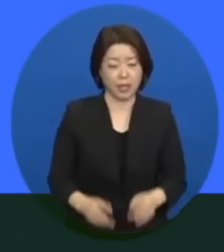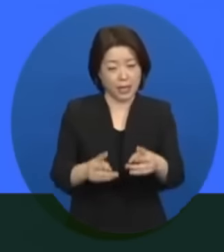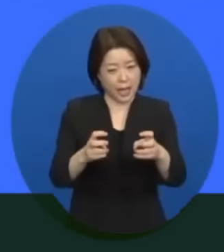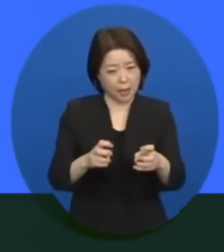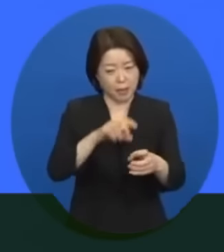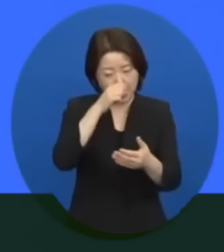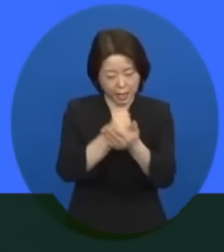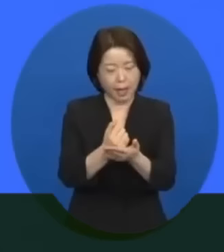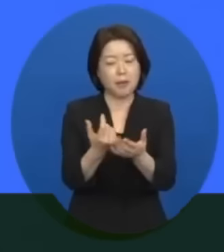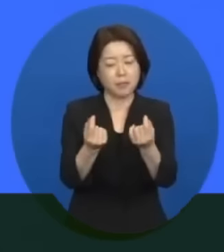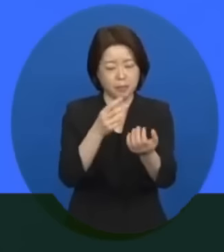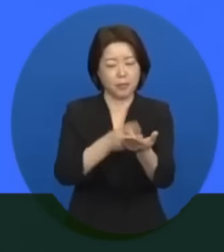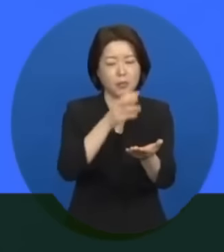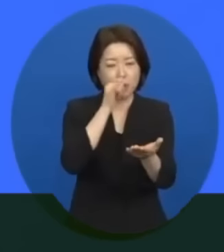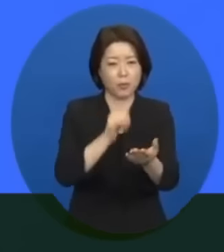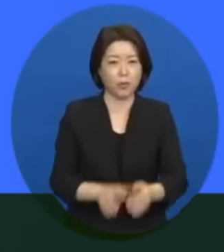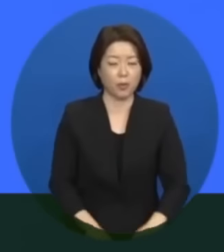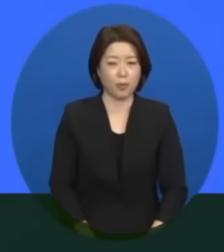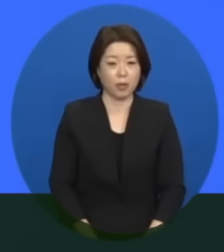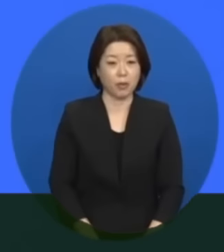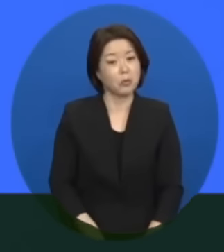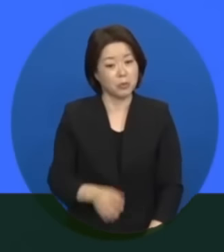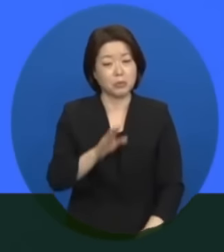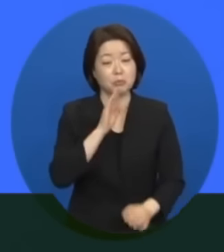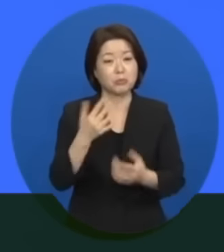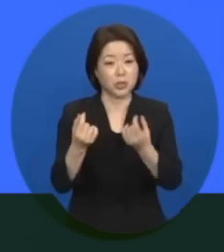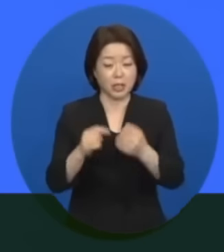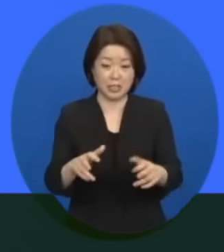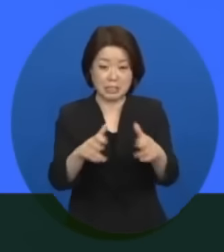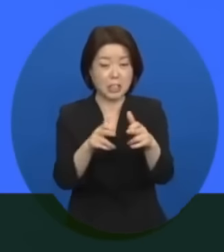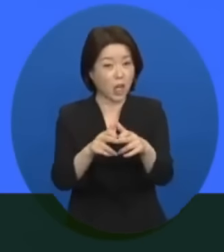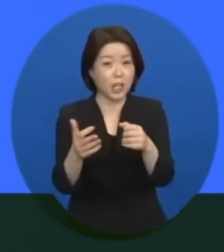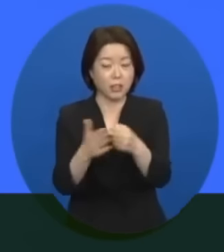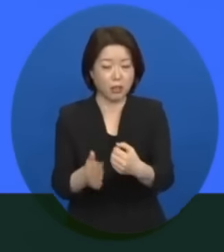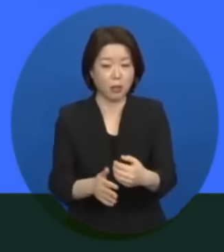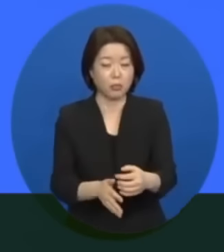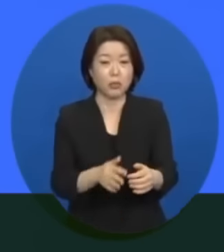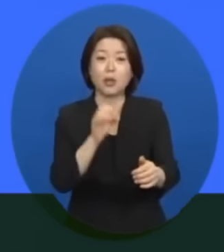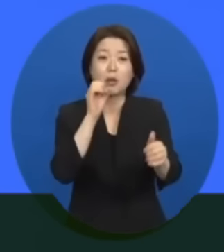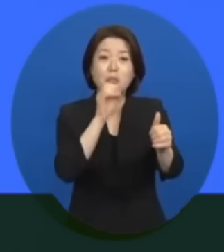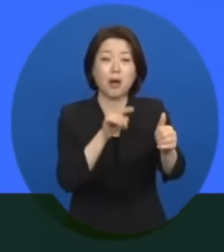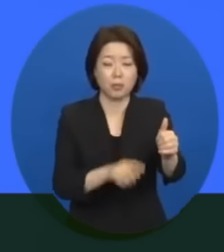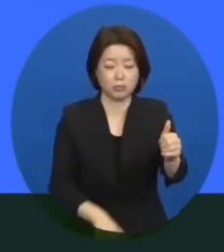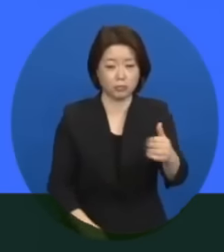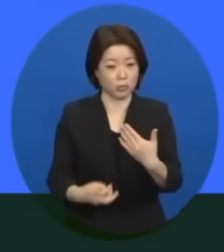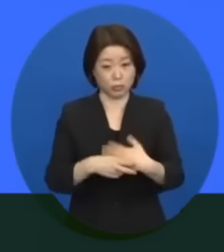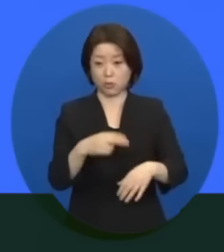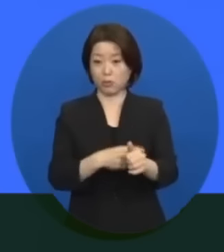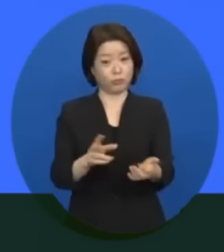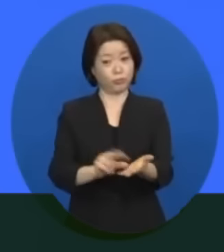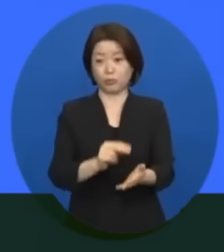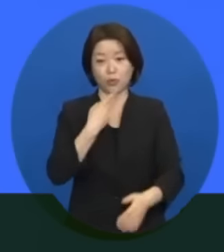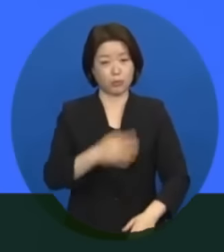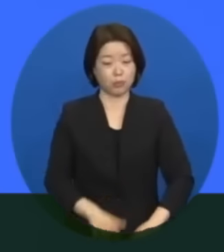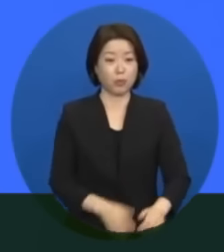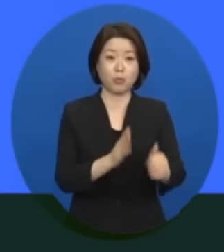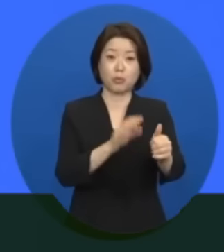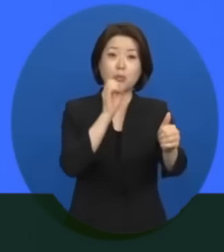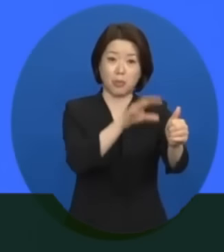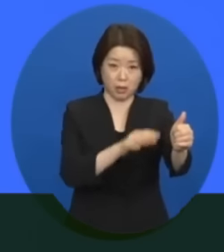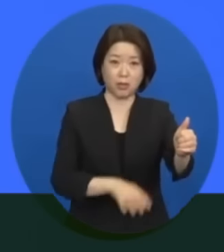합법이었던 거 같아 그러니까 당연히 권면을 한 거예요 의사 별 문제가 아니라 듯이 당연히 그것을 권한